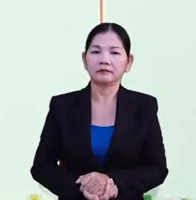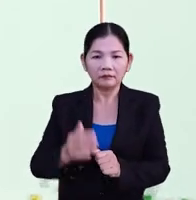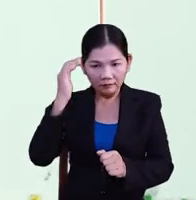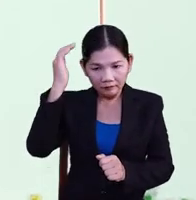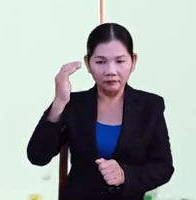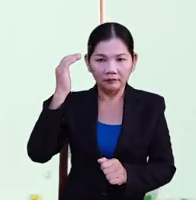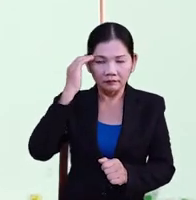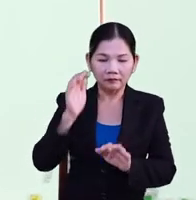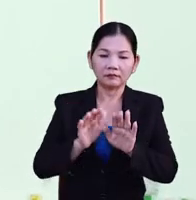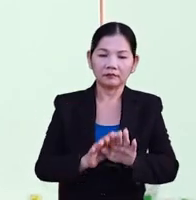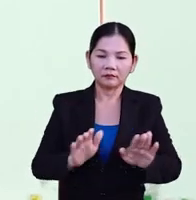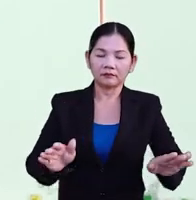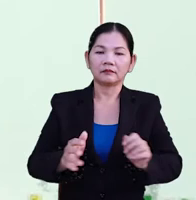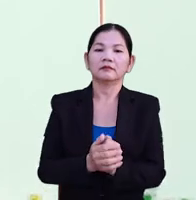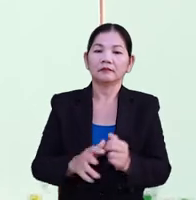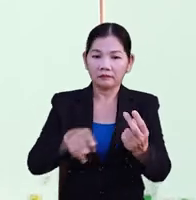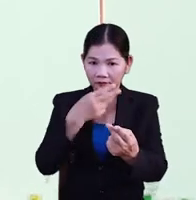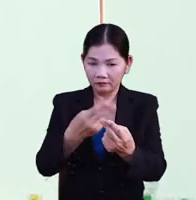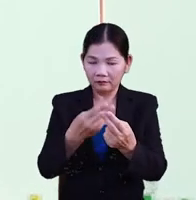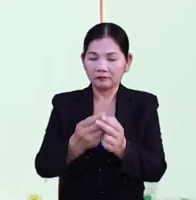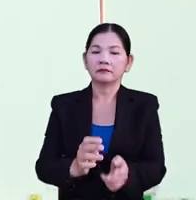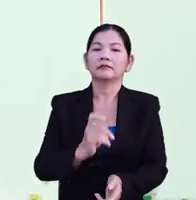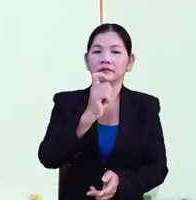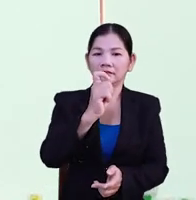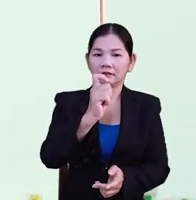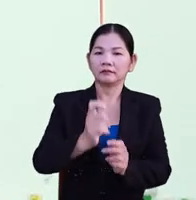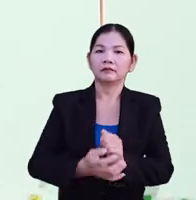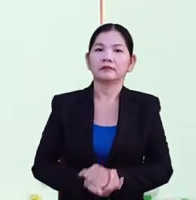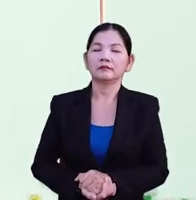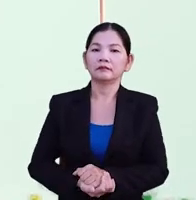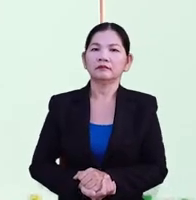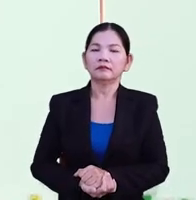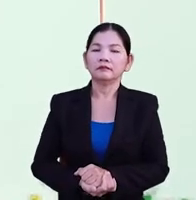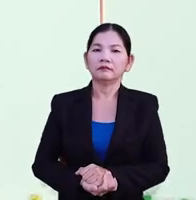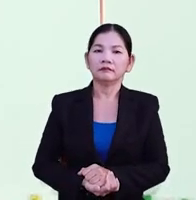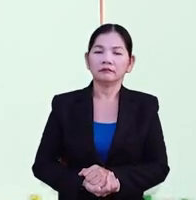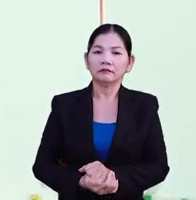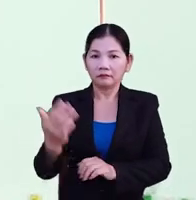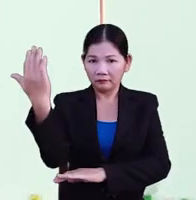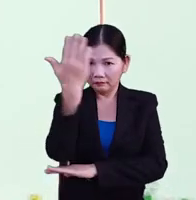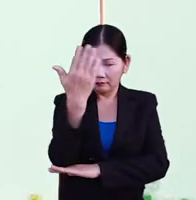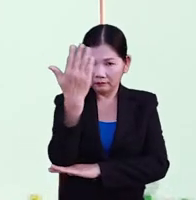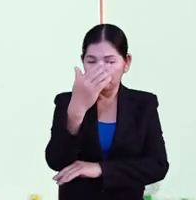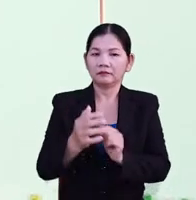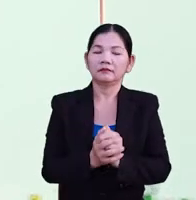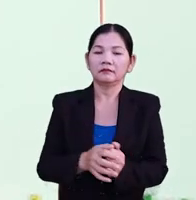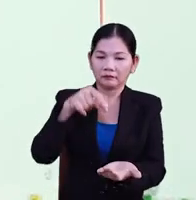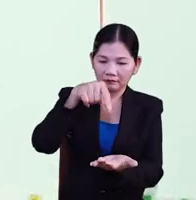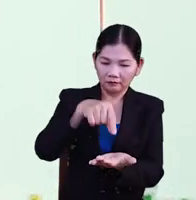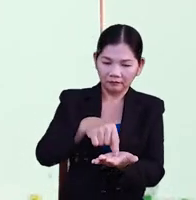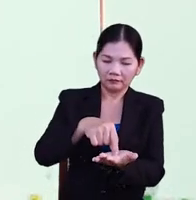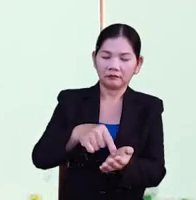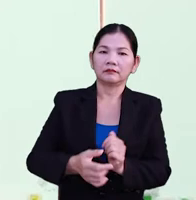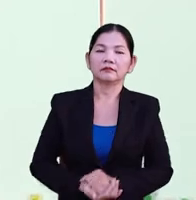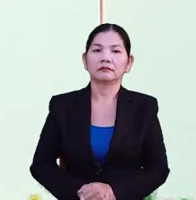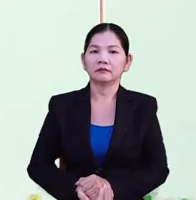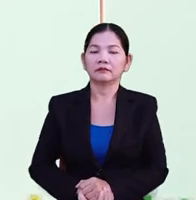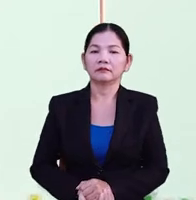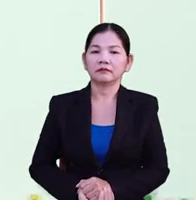ថាកូនកូនប្រកបជាឆ្លើយថាអក្សរខដែរចាគឺរូបទូរទស្សន៍គឺនៅកណ្ដាលគេណា